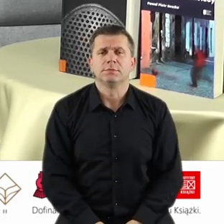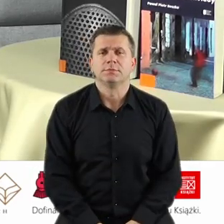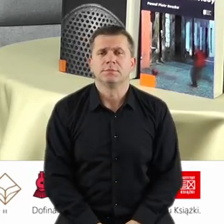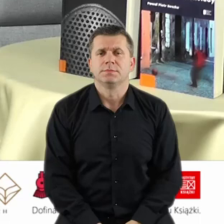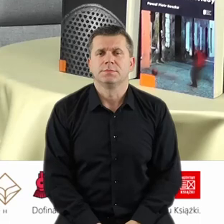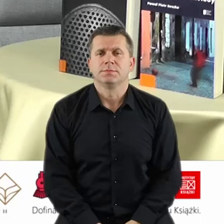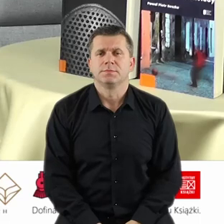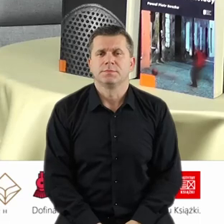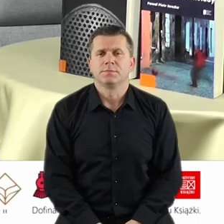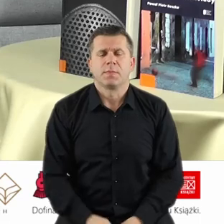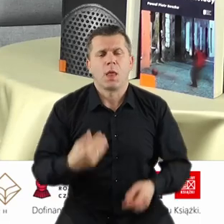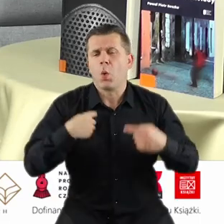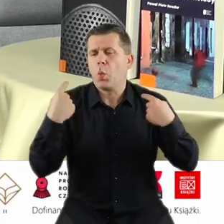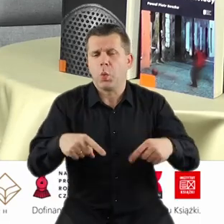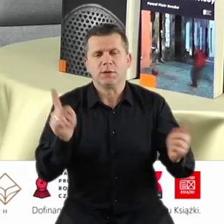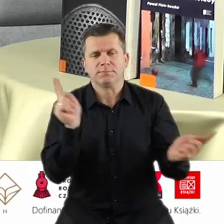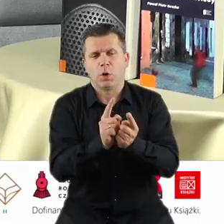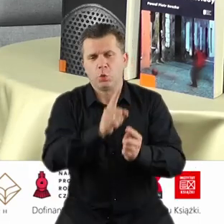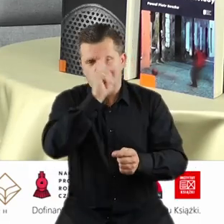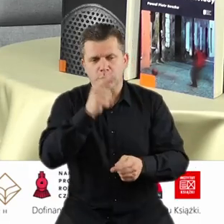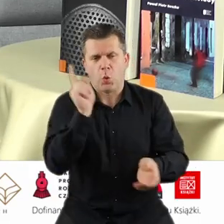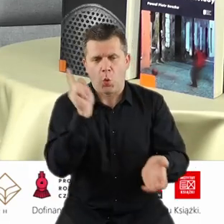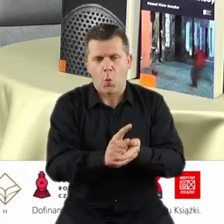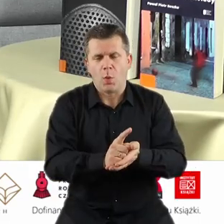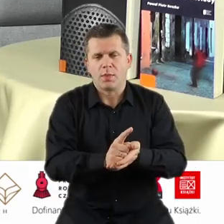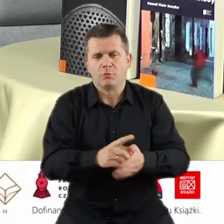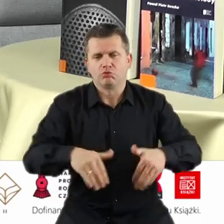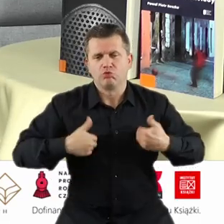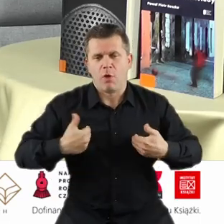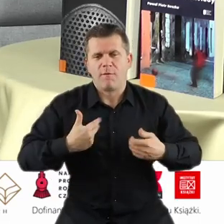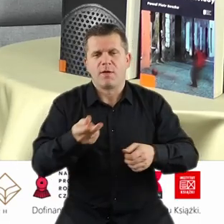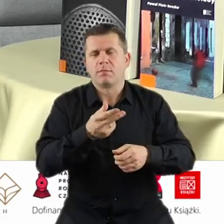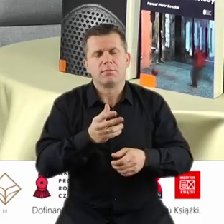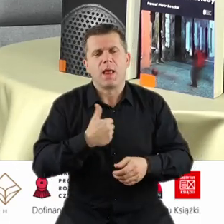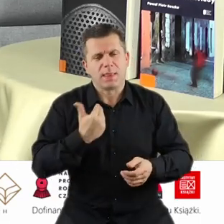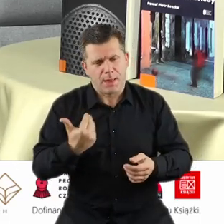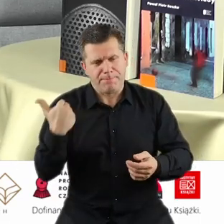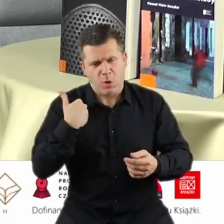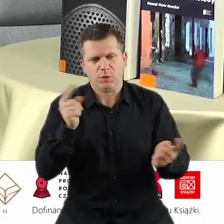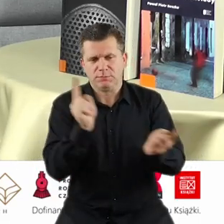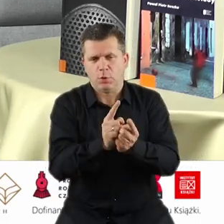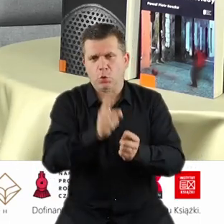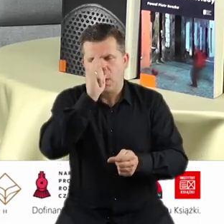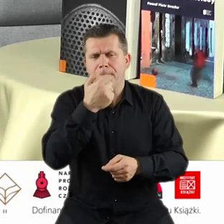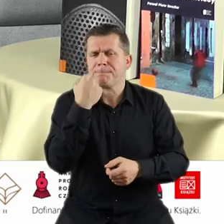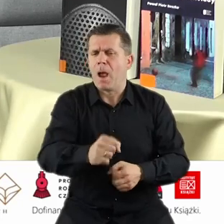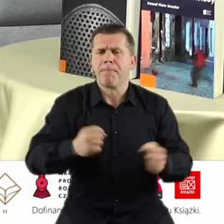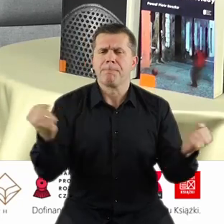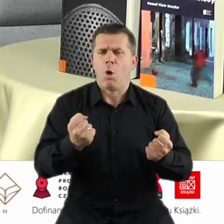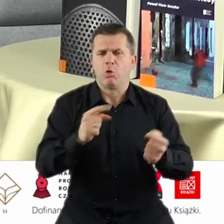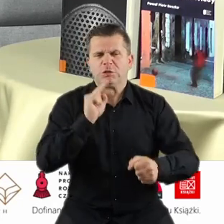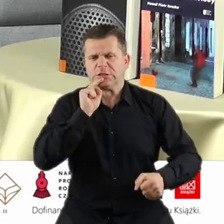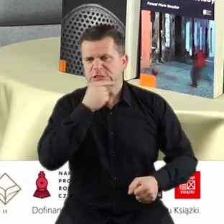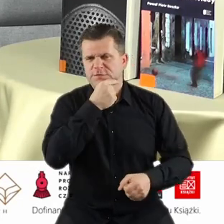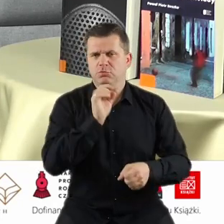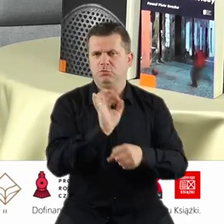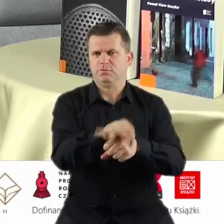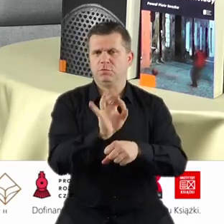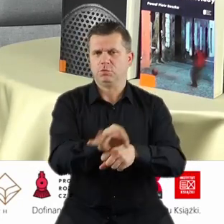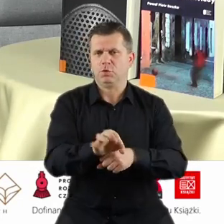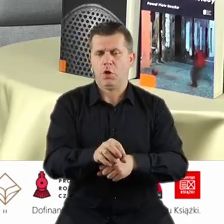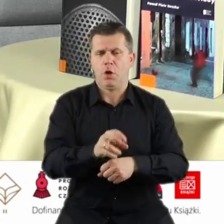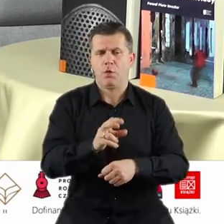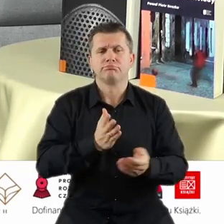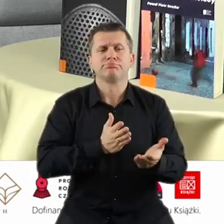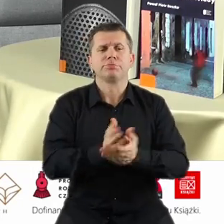Więc jakby nie spotkałem osób wyleczonych w cudzysłowie, ale spotkałem za to osoby zranione bardzo mocno, skrzywdzone przez osoby, które podają się